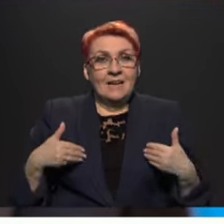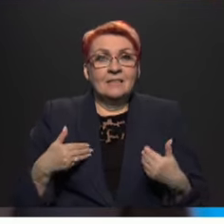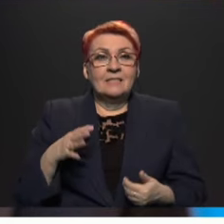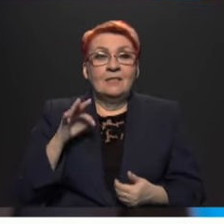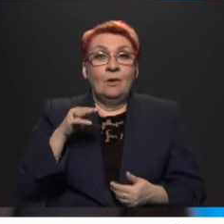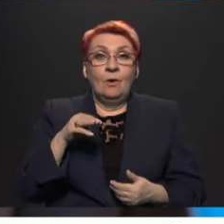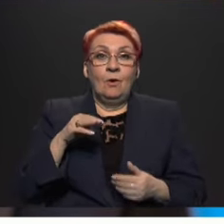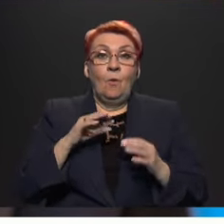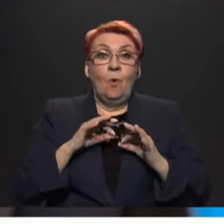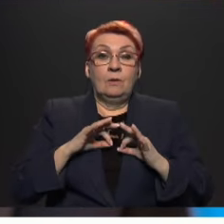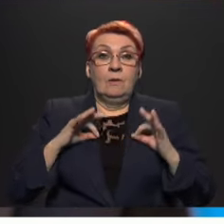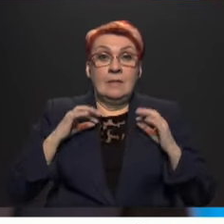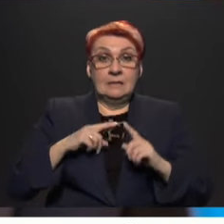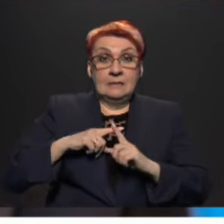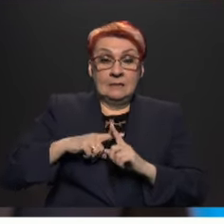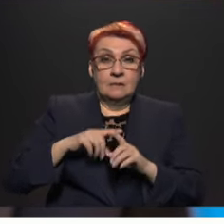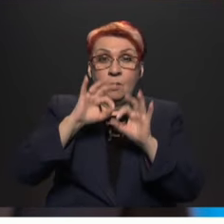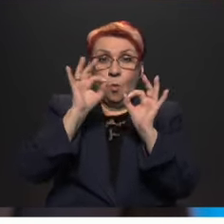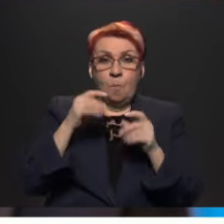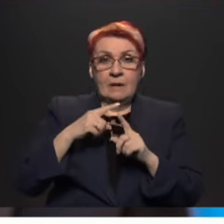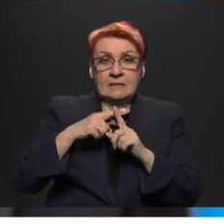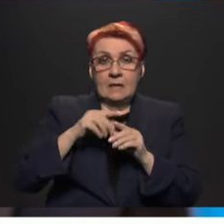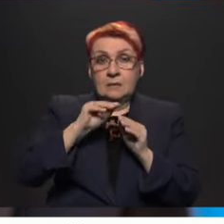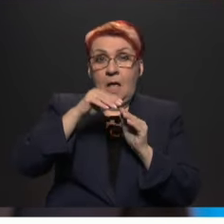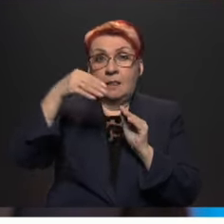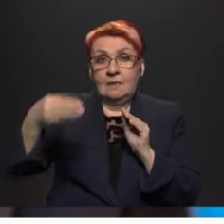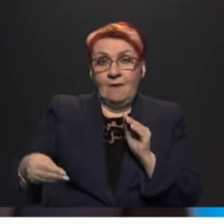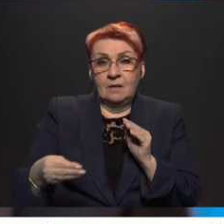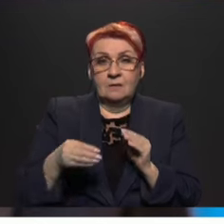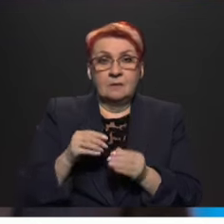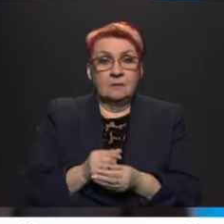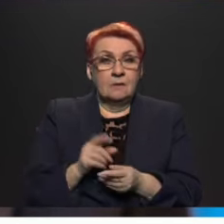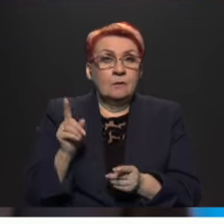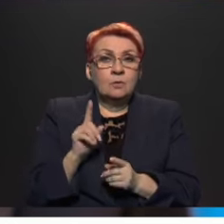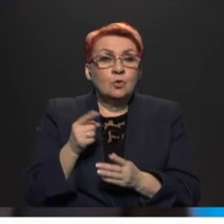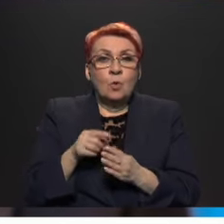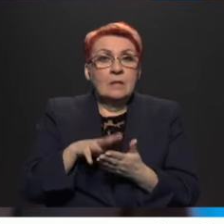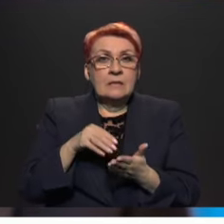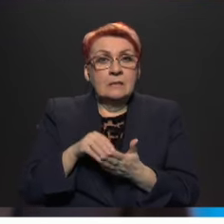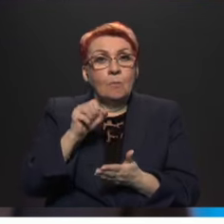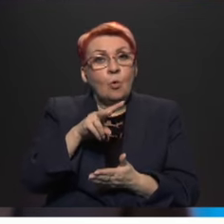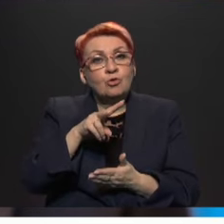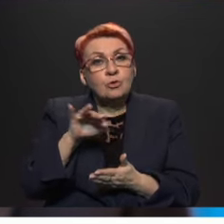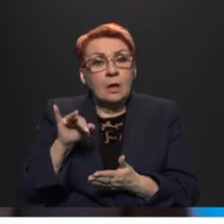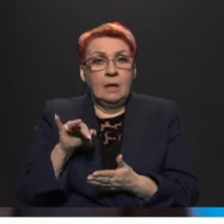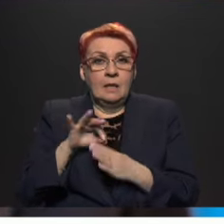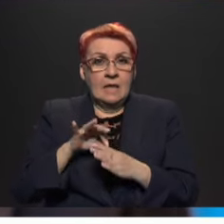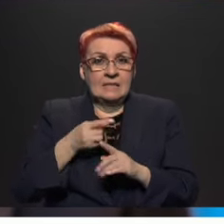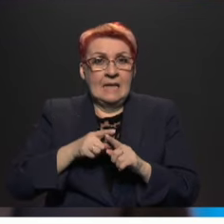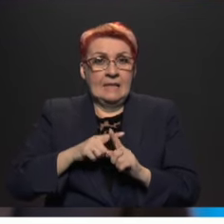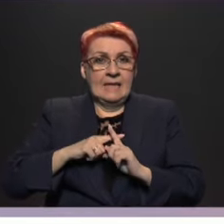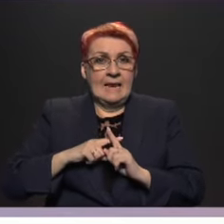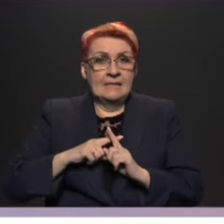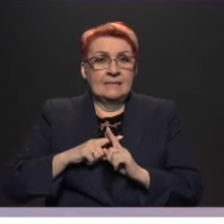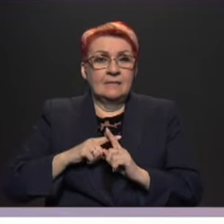крестика отвалился образ Христа. Что это может означать? И можно ли носить такой крестик? Что скажете? Да. Ну